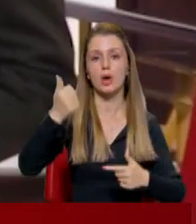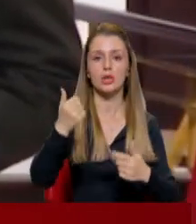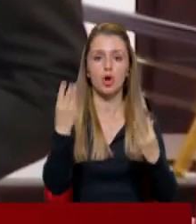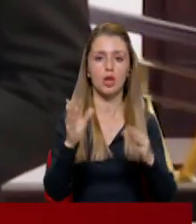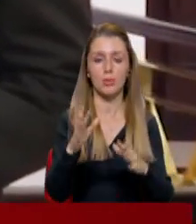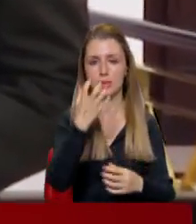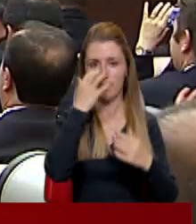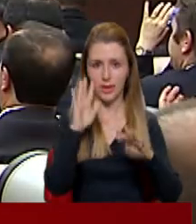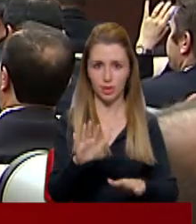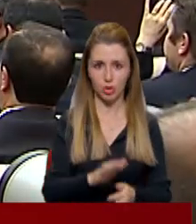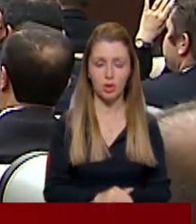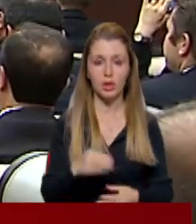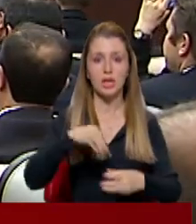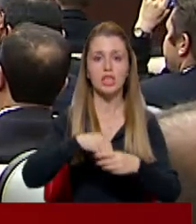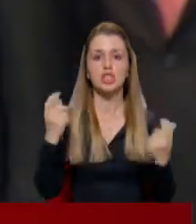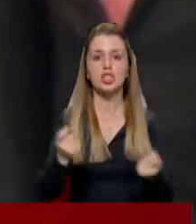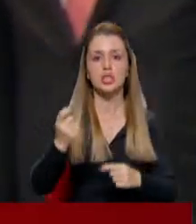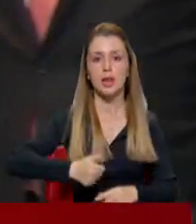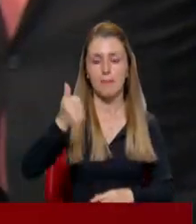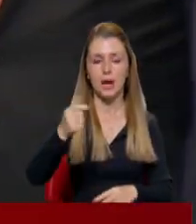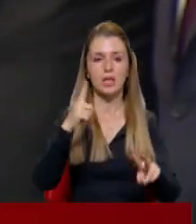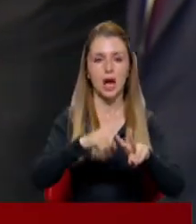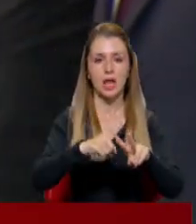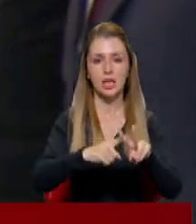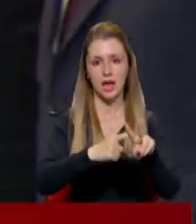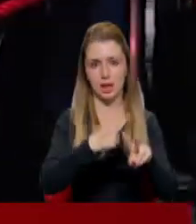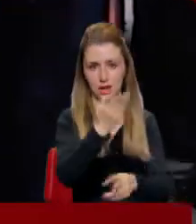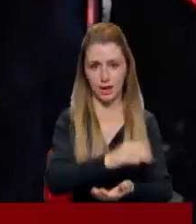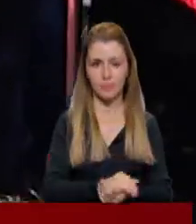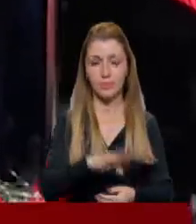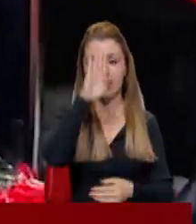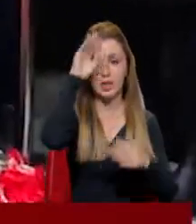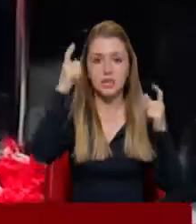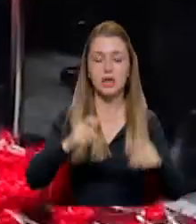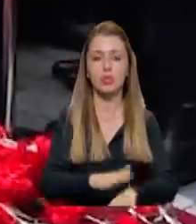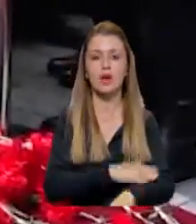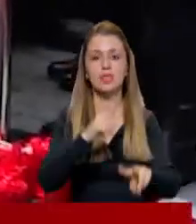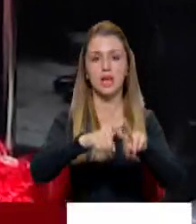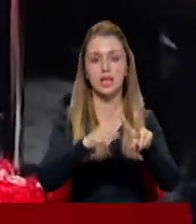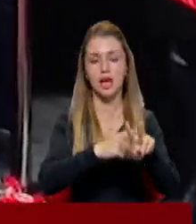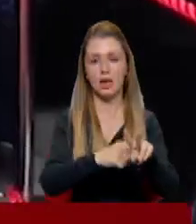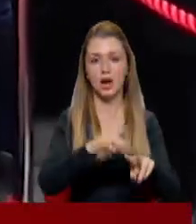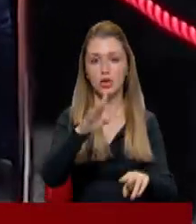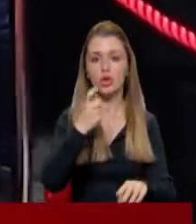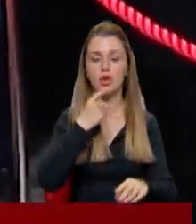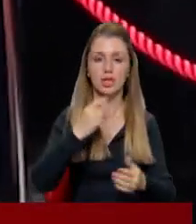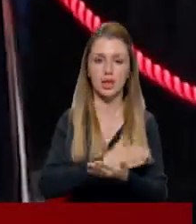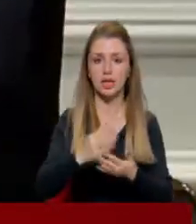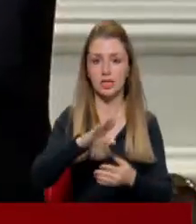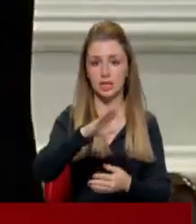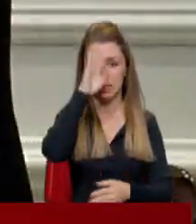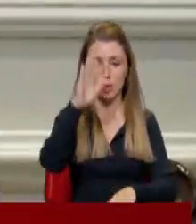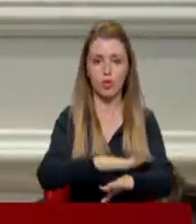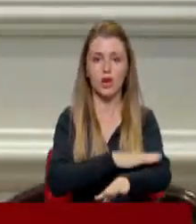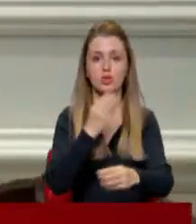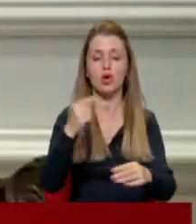vekalet etmesi bekleniyor İçişleri Bakanımız Ali Yerlikaya İstanbul Valisi Ali yerlikaya'da 4 yıldır İstanbul valisiydi